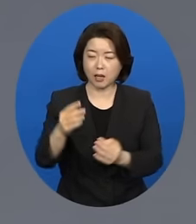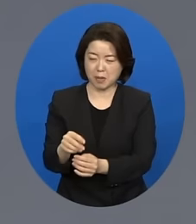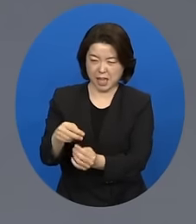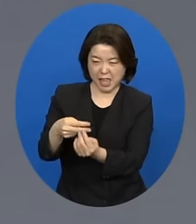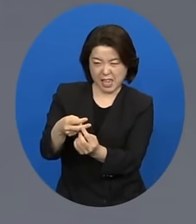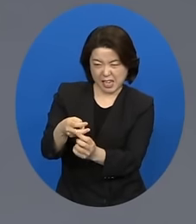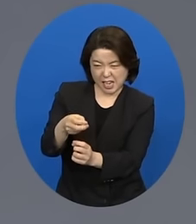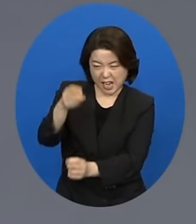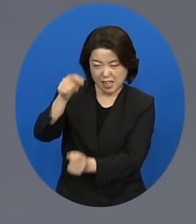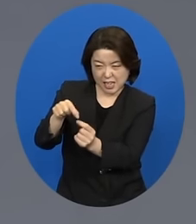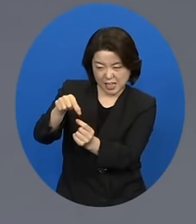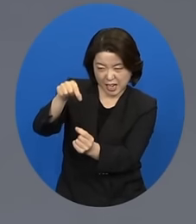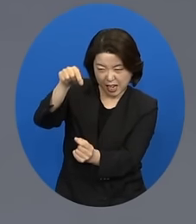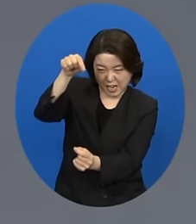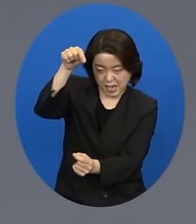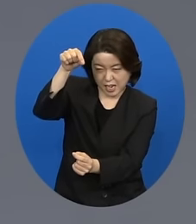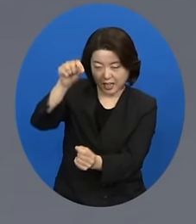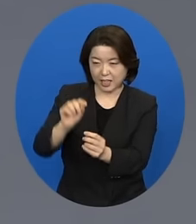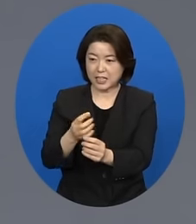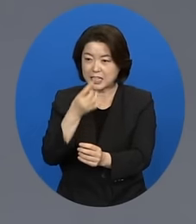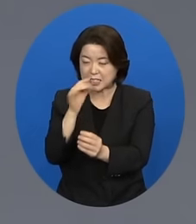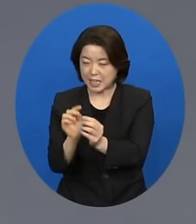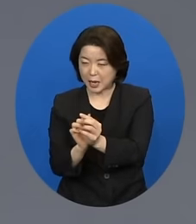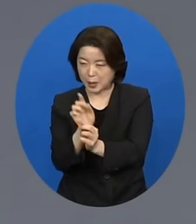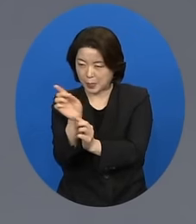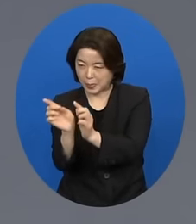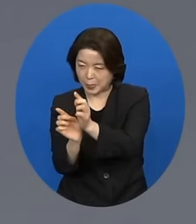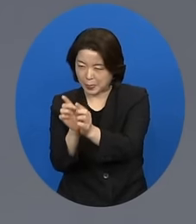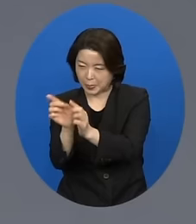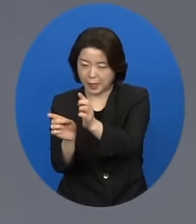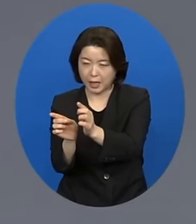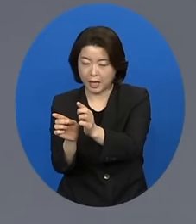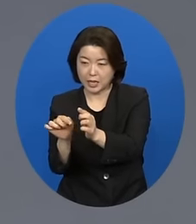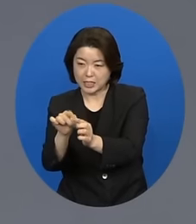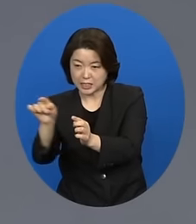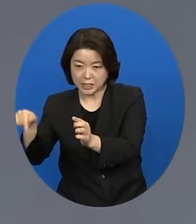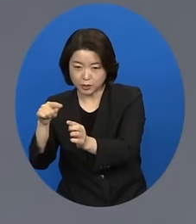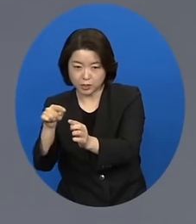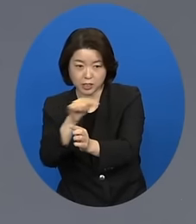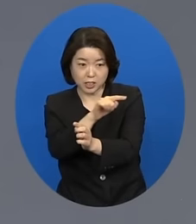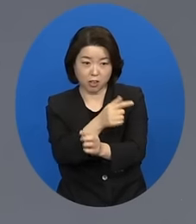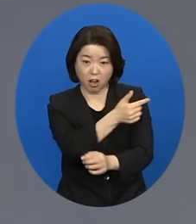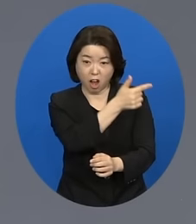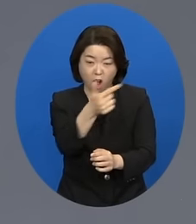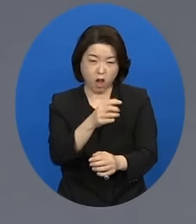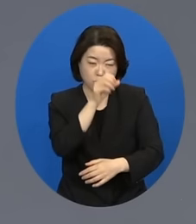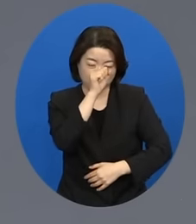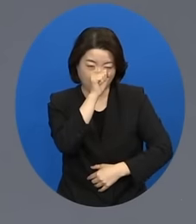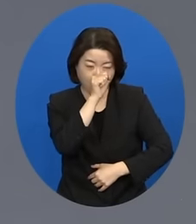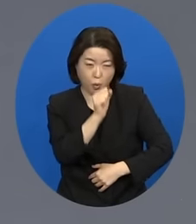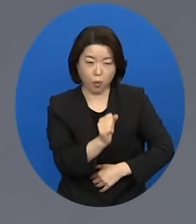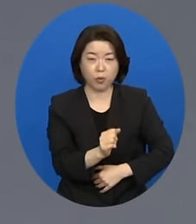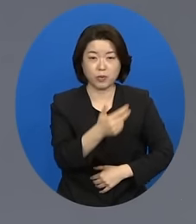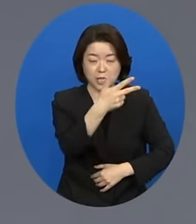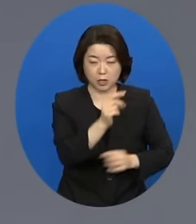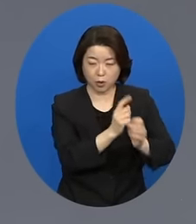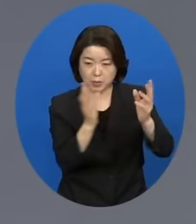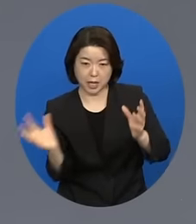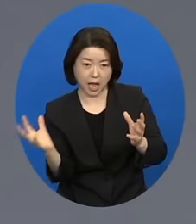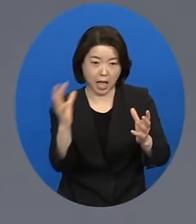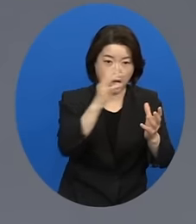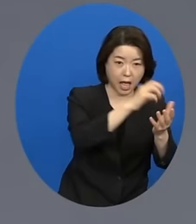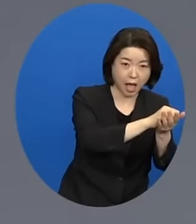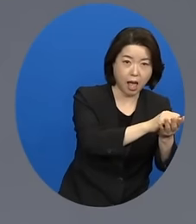가늘고 마른 이삭이 이 충실한 일곱 이삭을 잡아먹는, 삼키는 그런 꿈을 꾸게 된 거예요.